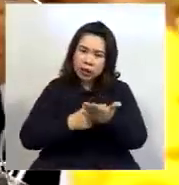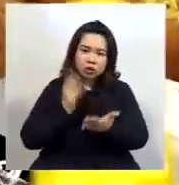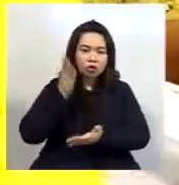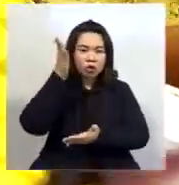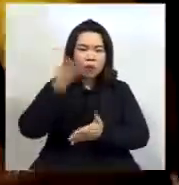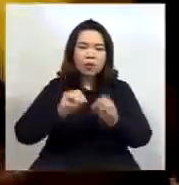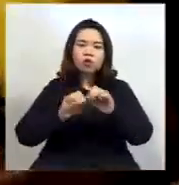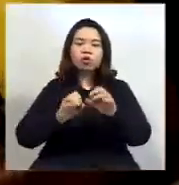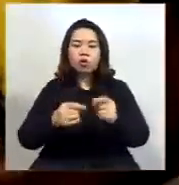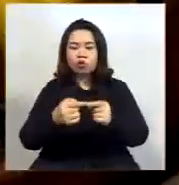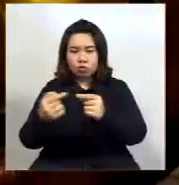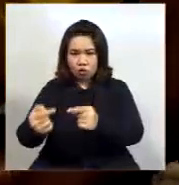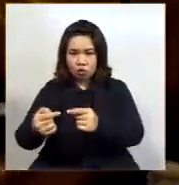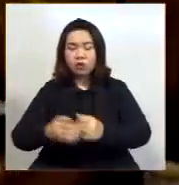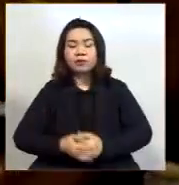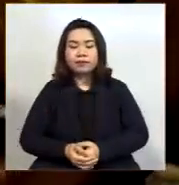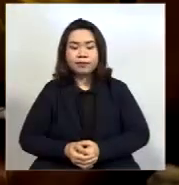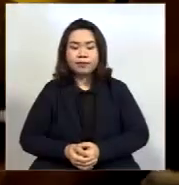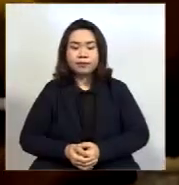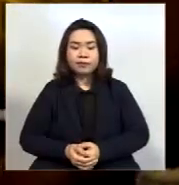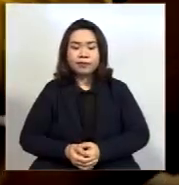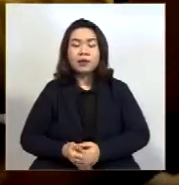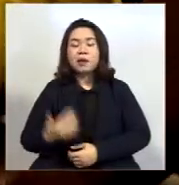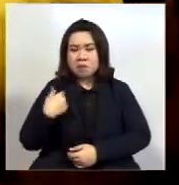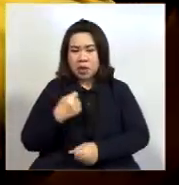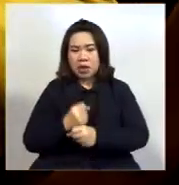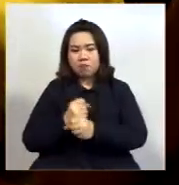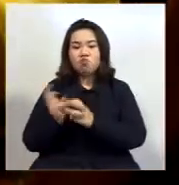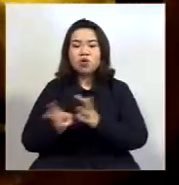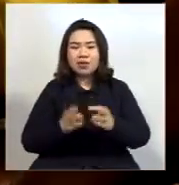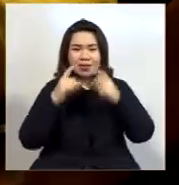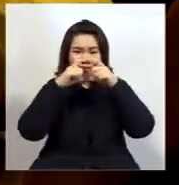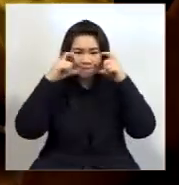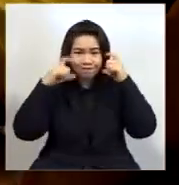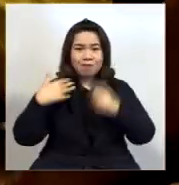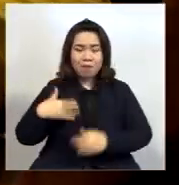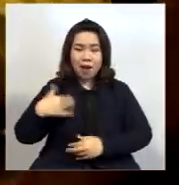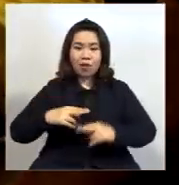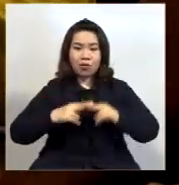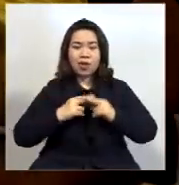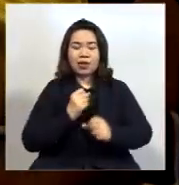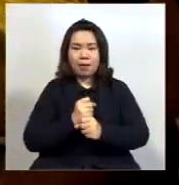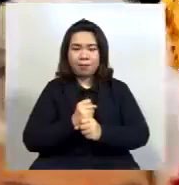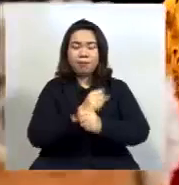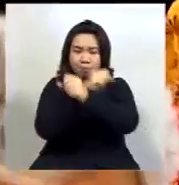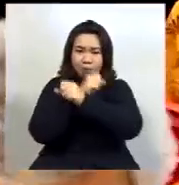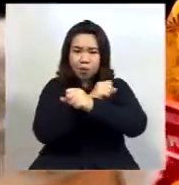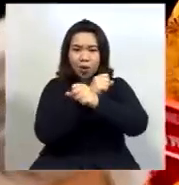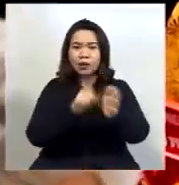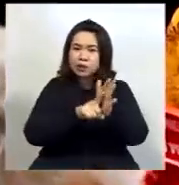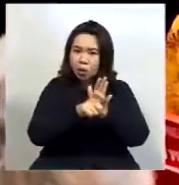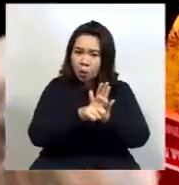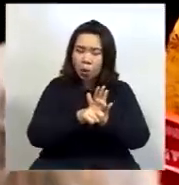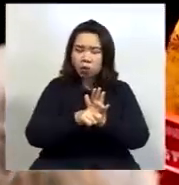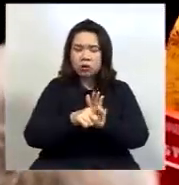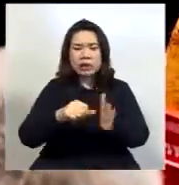ลต่อยอดให้กับประชาชนที่อยู่ในพื้นที่ในการทำหน้ากากอนามัยแบบผ้าใช้เองป้องกันเชื้อโรคแล้วก็แก้ปั